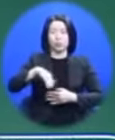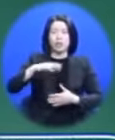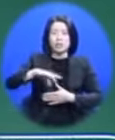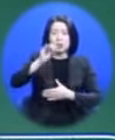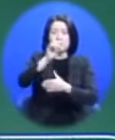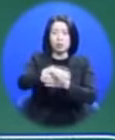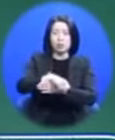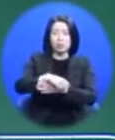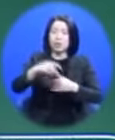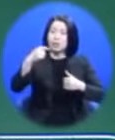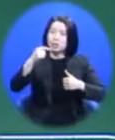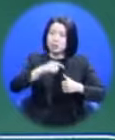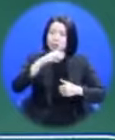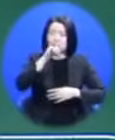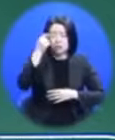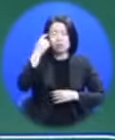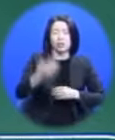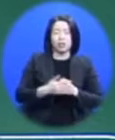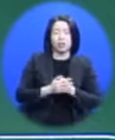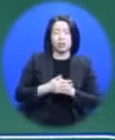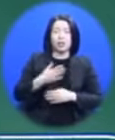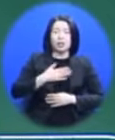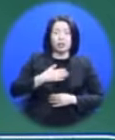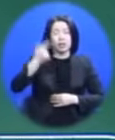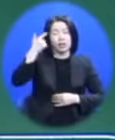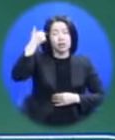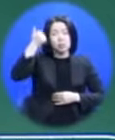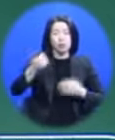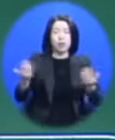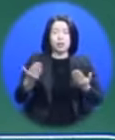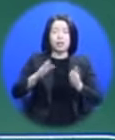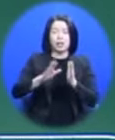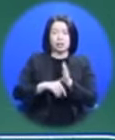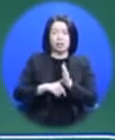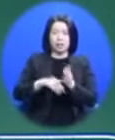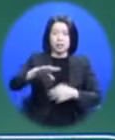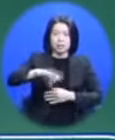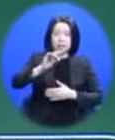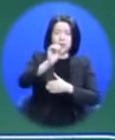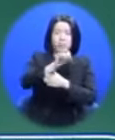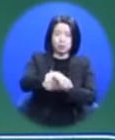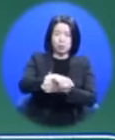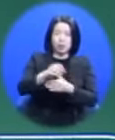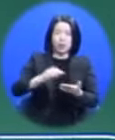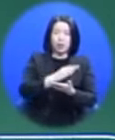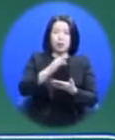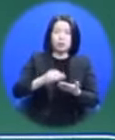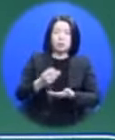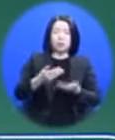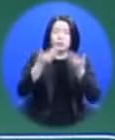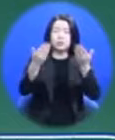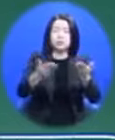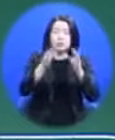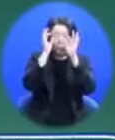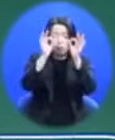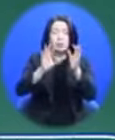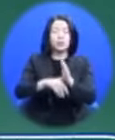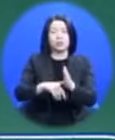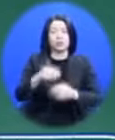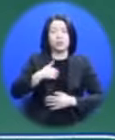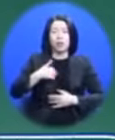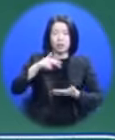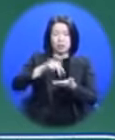요구하실까? 제가 목회를 하면서 어떤 분들이 첫 열매 헌금이라고 예물을 드리는 것을 볼 때가 있습니다. 목회자가 볼